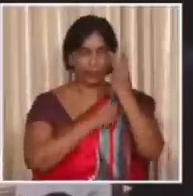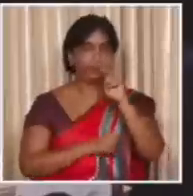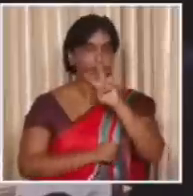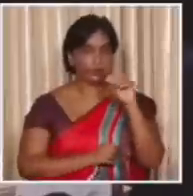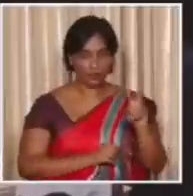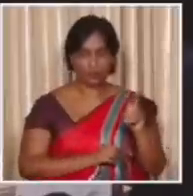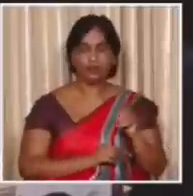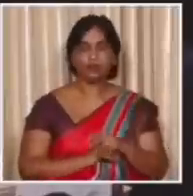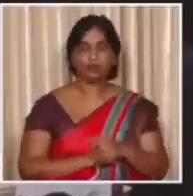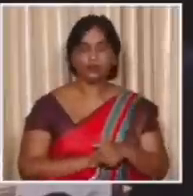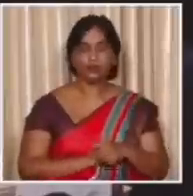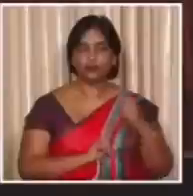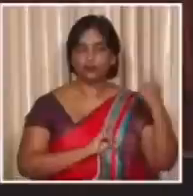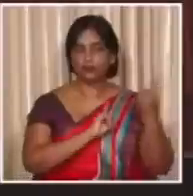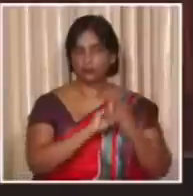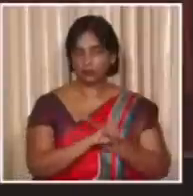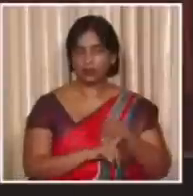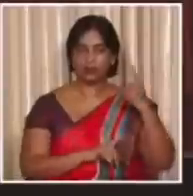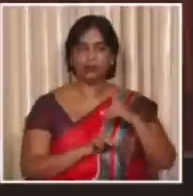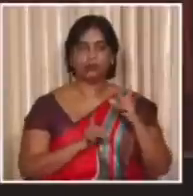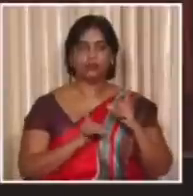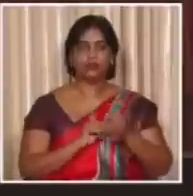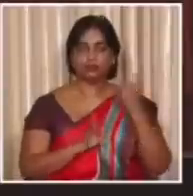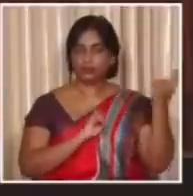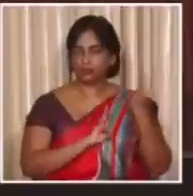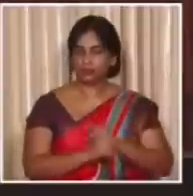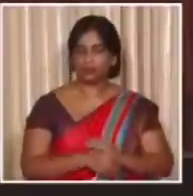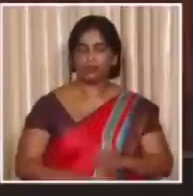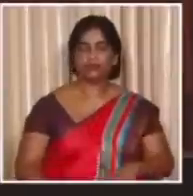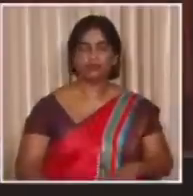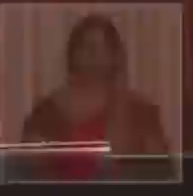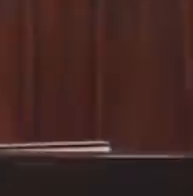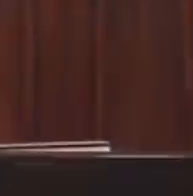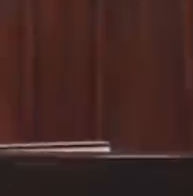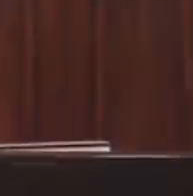2022. ඕඩර් ප්ලීස් මූලාසනයට ගරු නියෝජ්‍ය කාර්ක සභා සභාපතිතුමා.